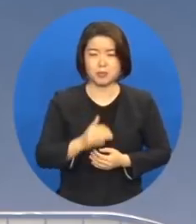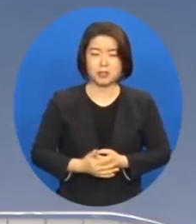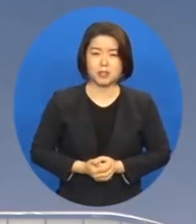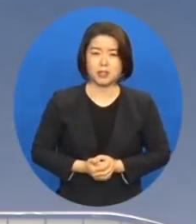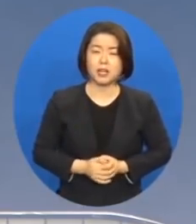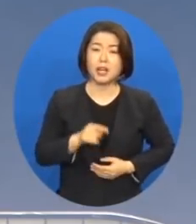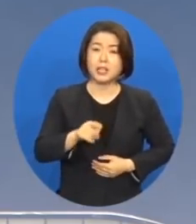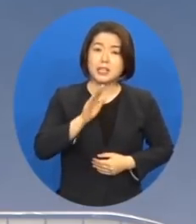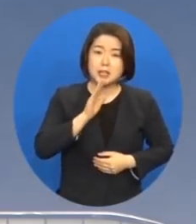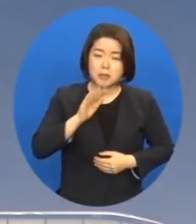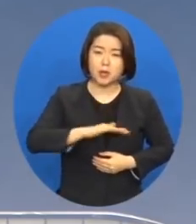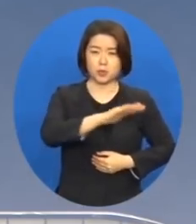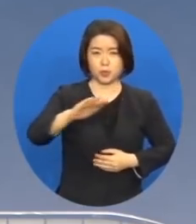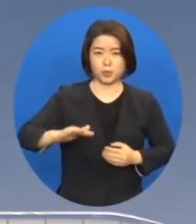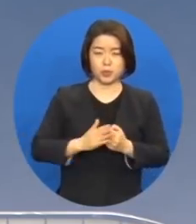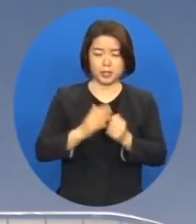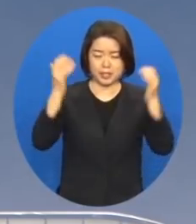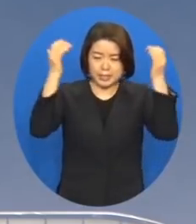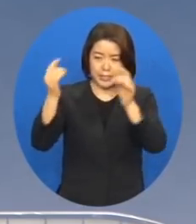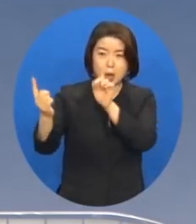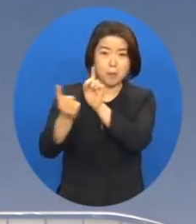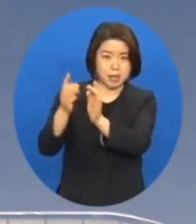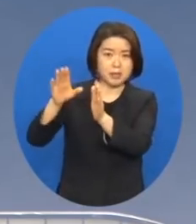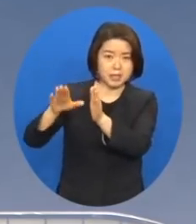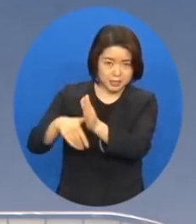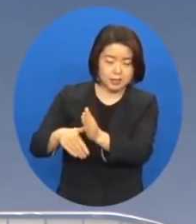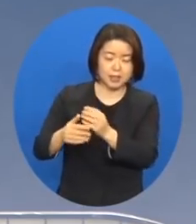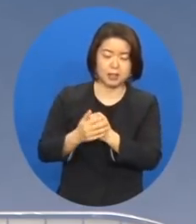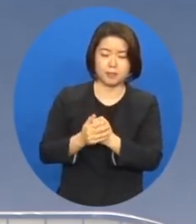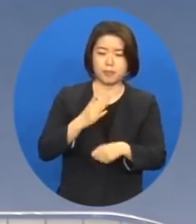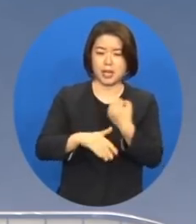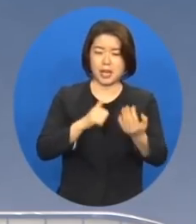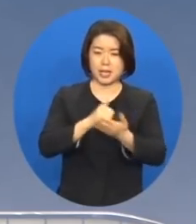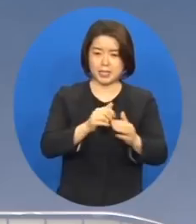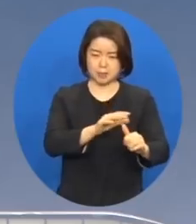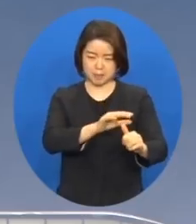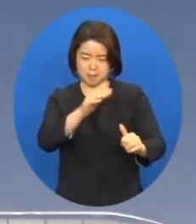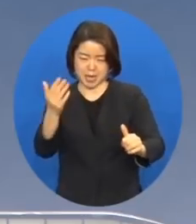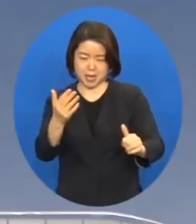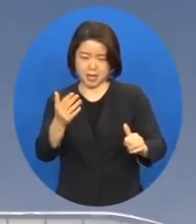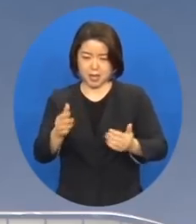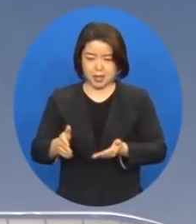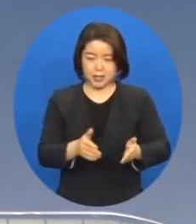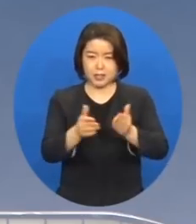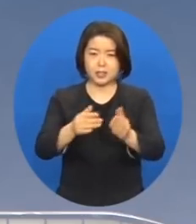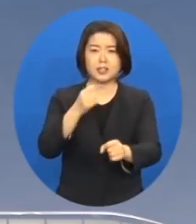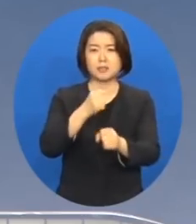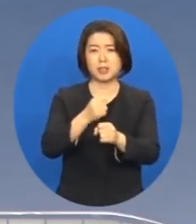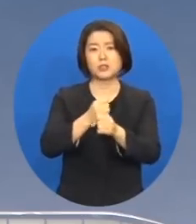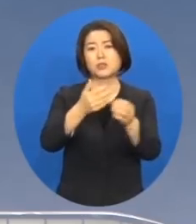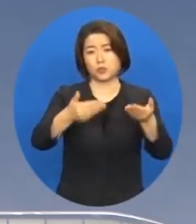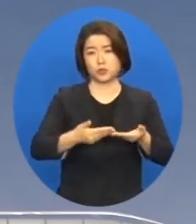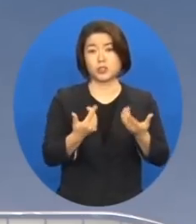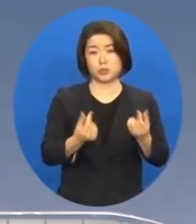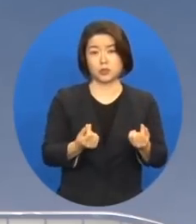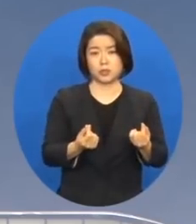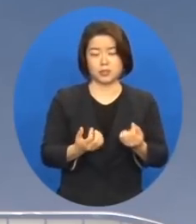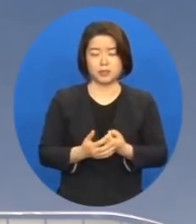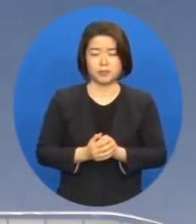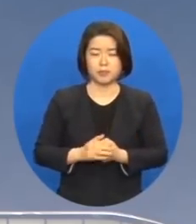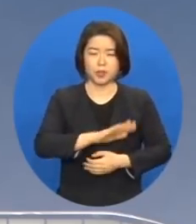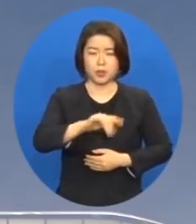이것이 바로 우리가 시련을 만날 때 하나님이 벗어날 길을 마련해 주셨다는 것입니다. 우리는